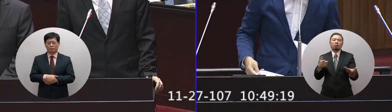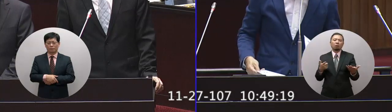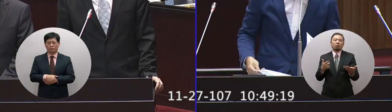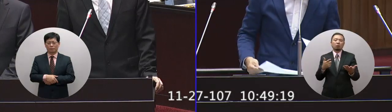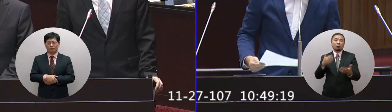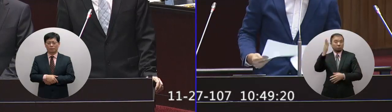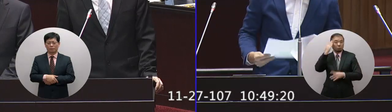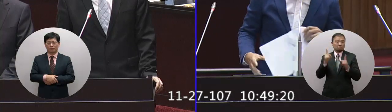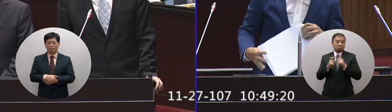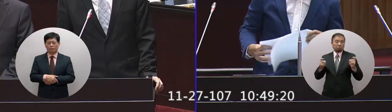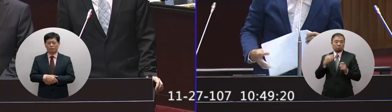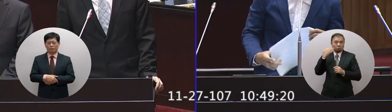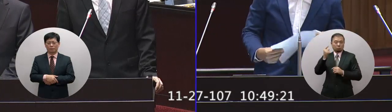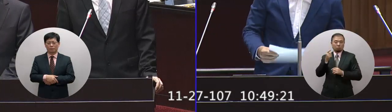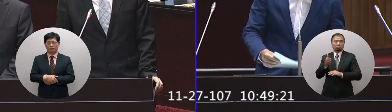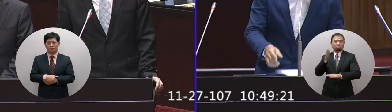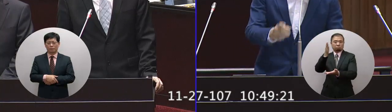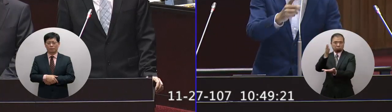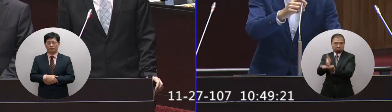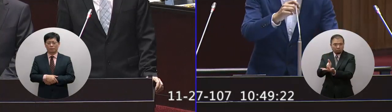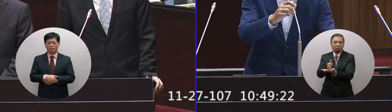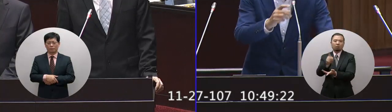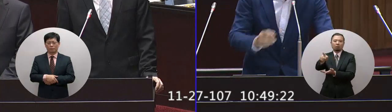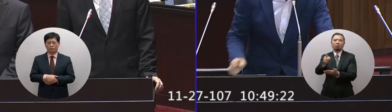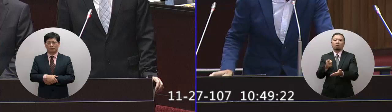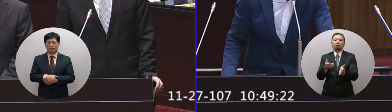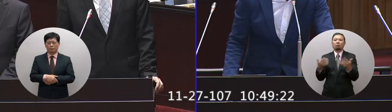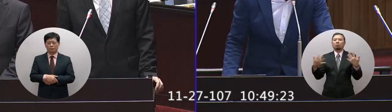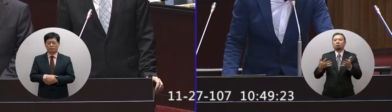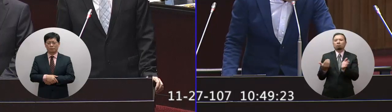就不会发生了。再来一个，最后。